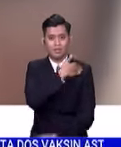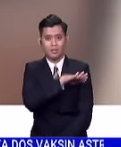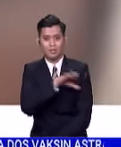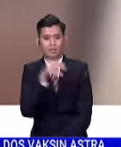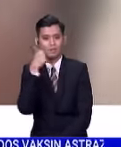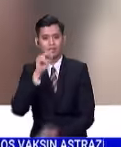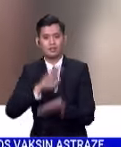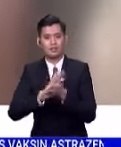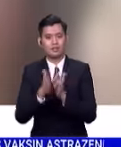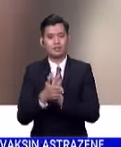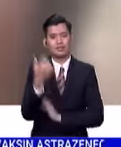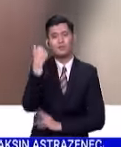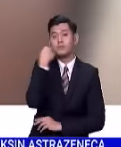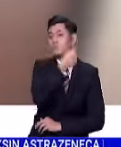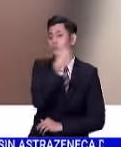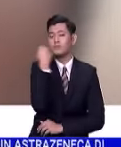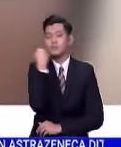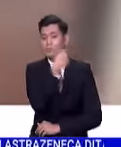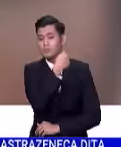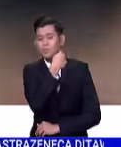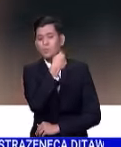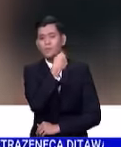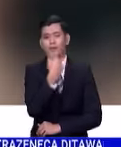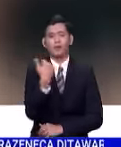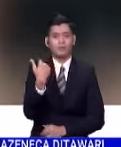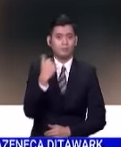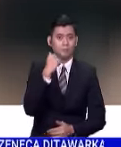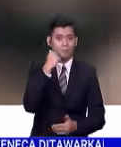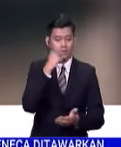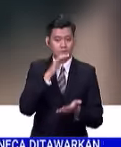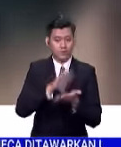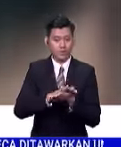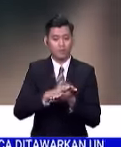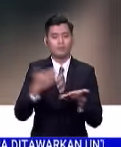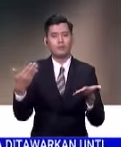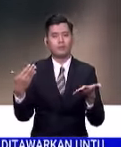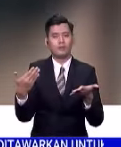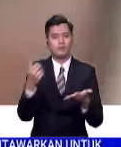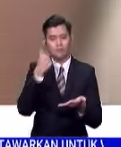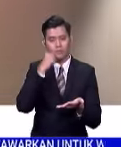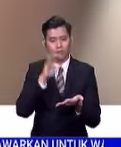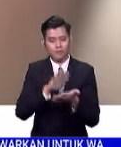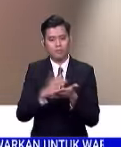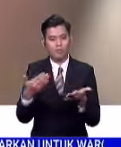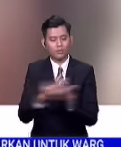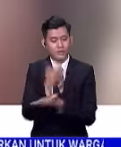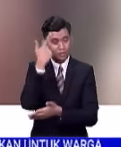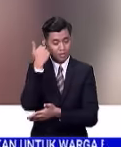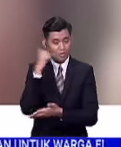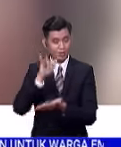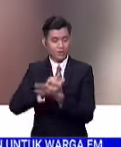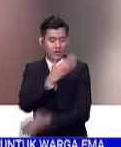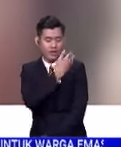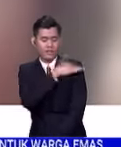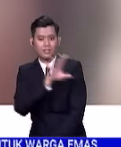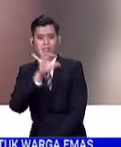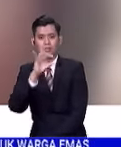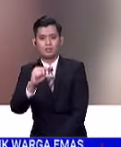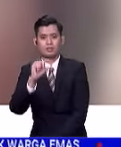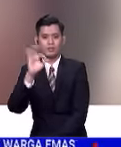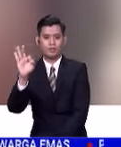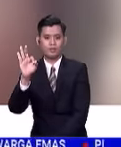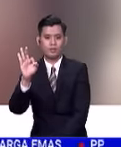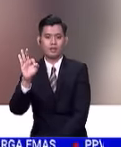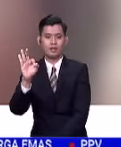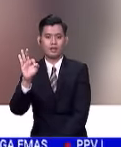sebagai jurusolek. Pengantin itu baru sahaja mendapat tahu jurusolek berkenaan merupakan bekas teman wanita suaminya pada hari bersejarahnya